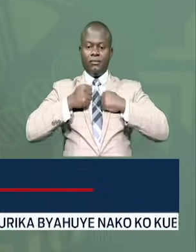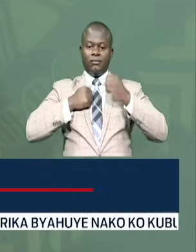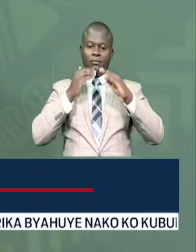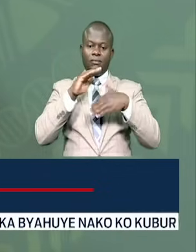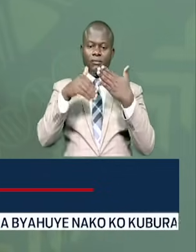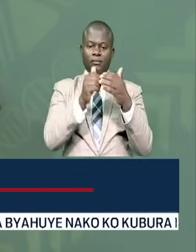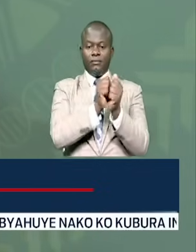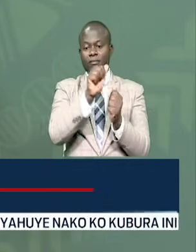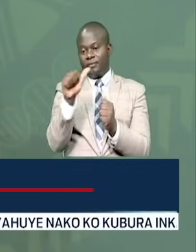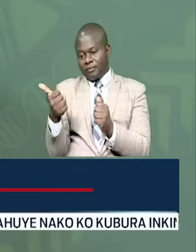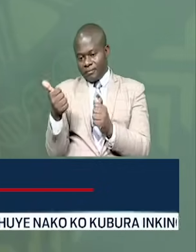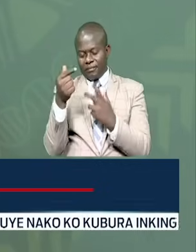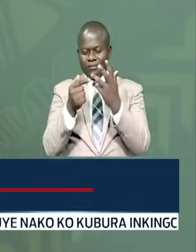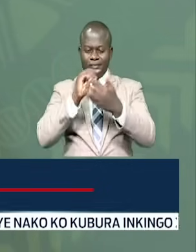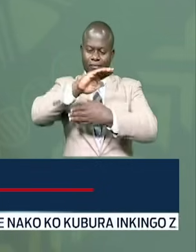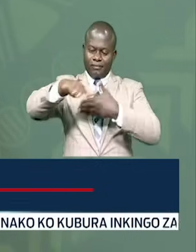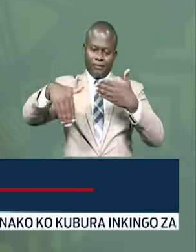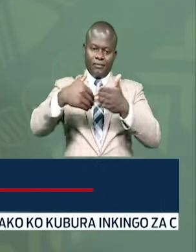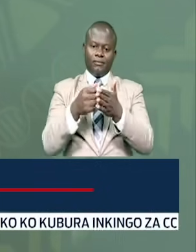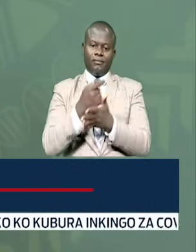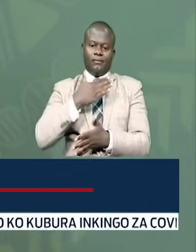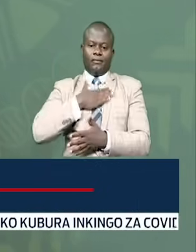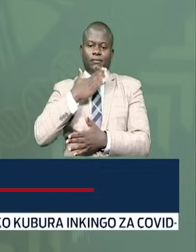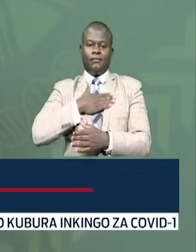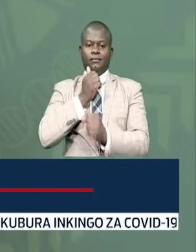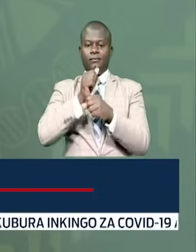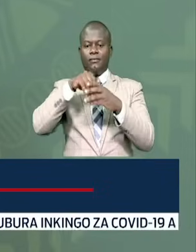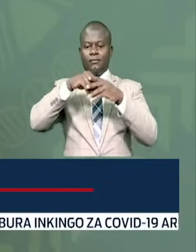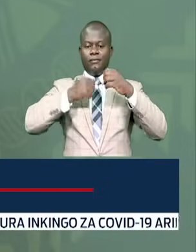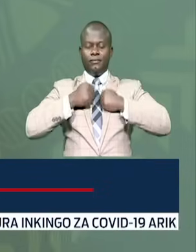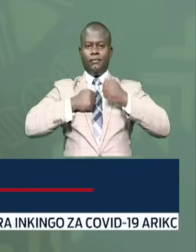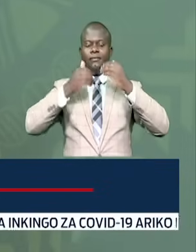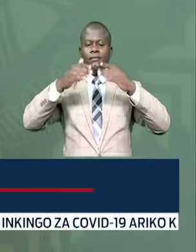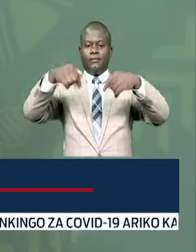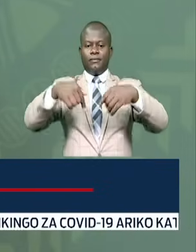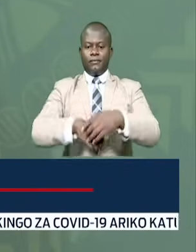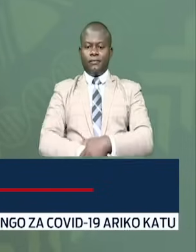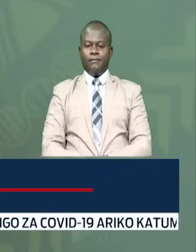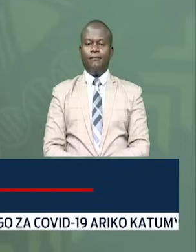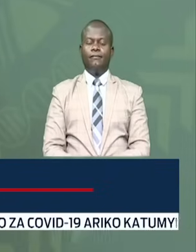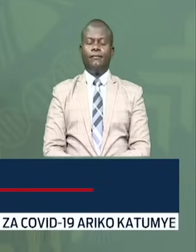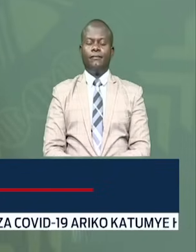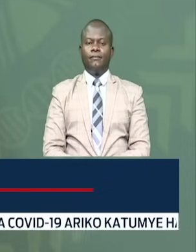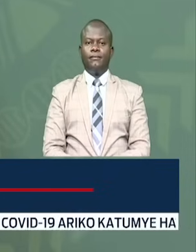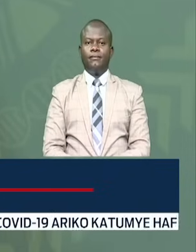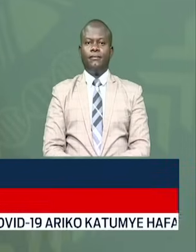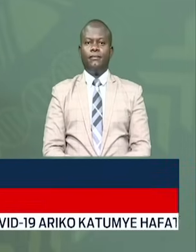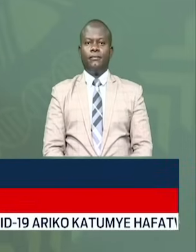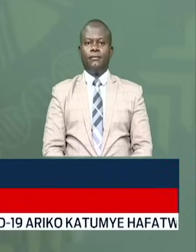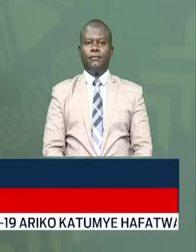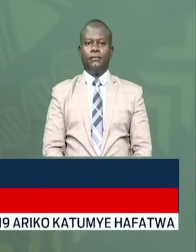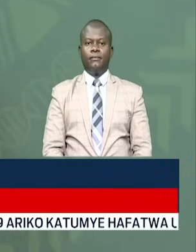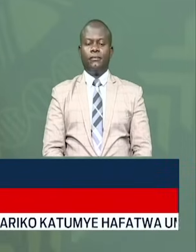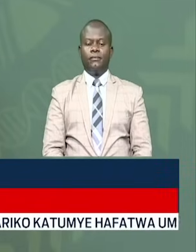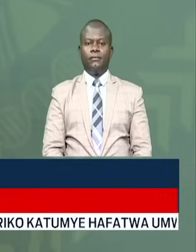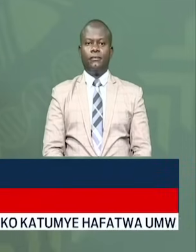n'ibindi. Ibi byose ni ibituma twishimira gukorera hano mu Rwanda. The talent you have here with the industry you are getting into Rwanda, this